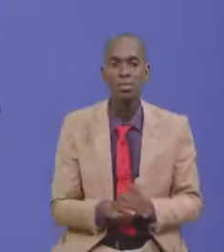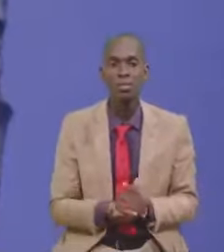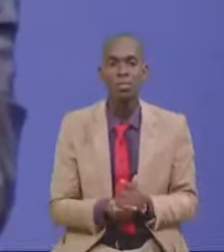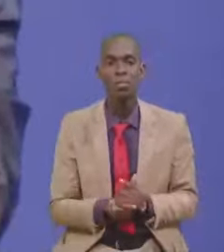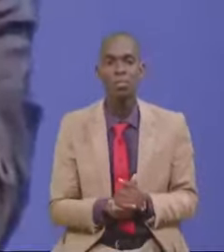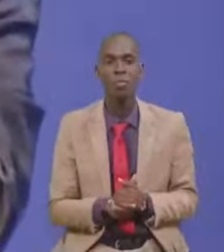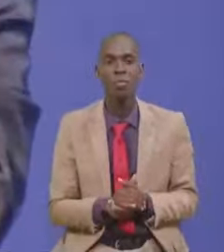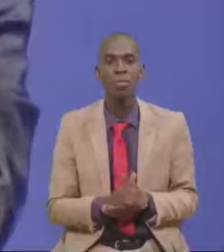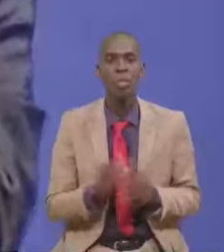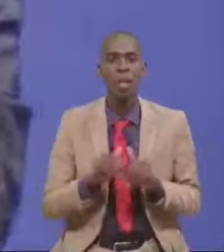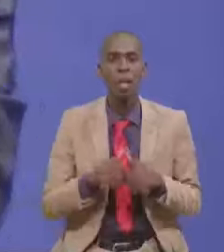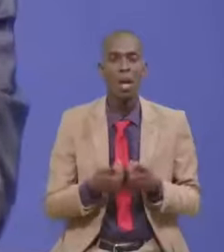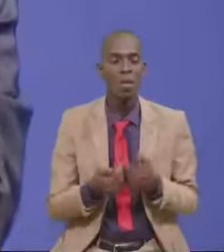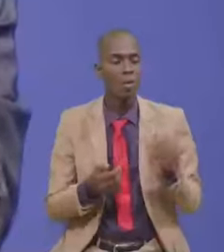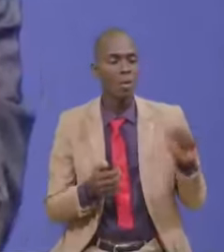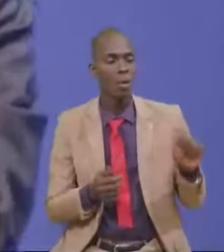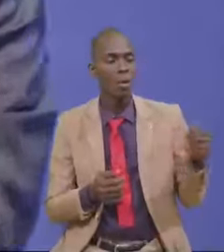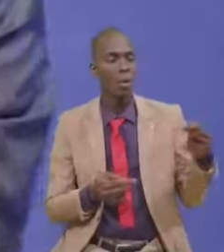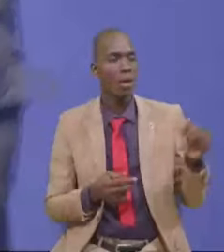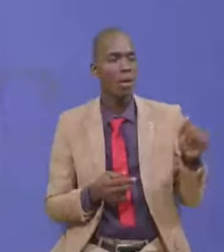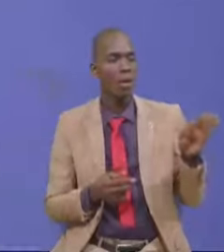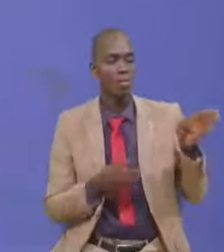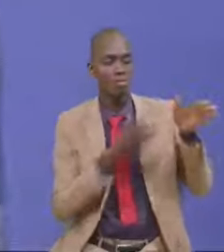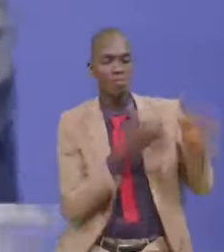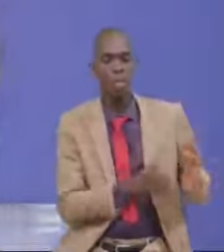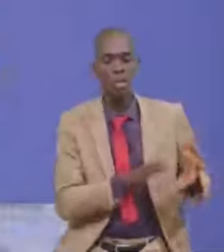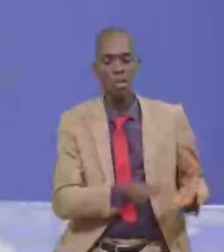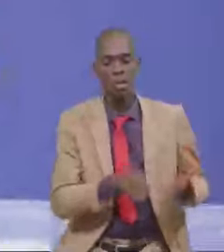c'est comme comment Achab est-il mort?